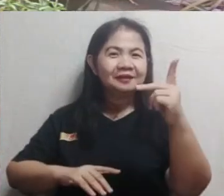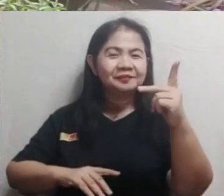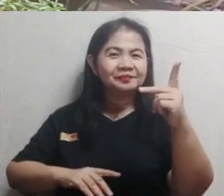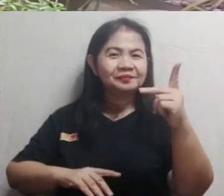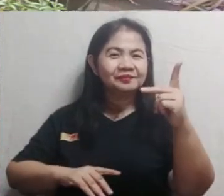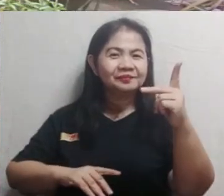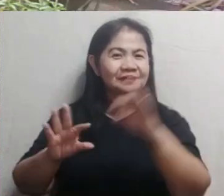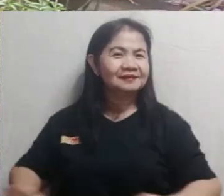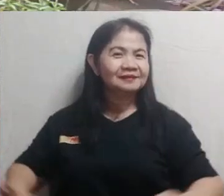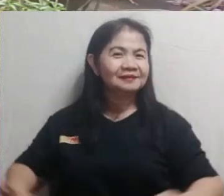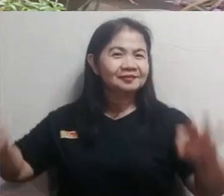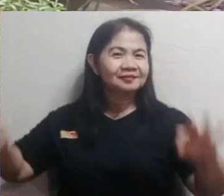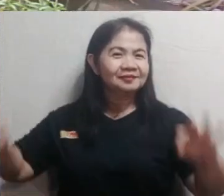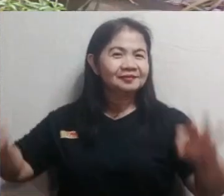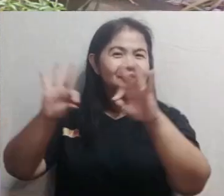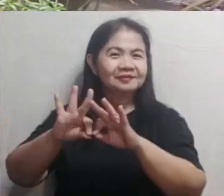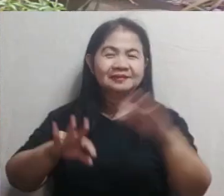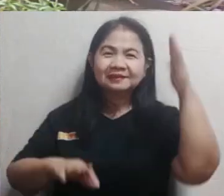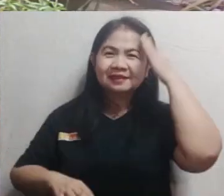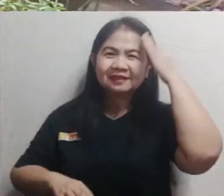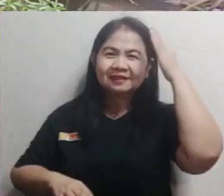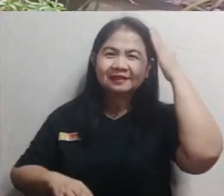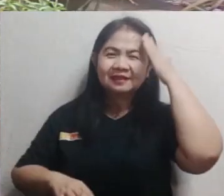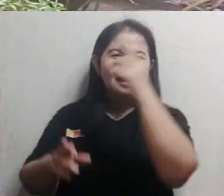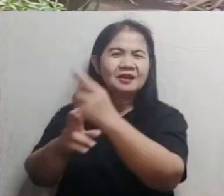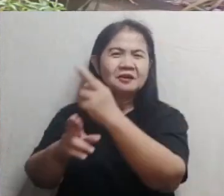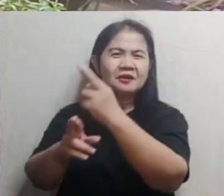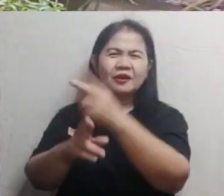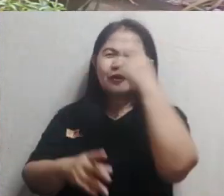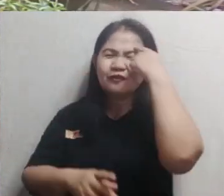at kaalaman sa karapatan para sa iyo.